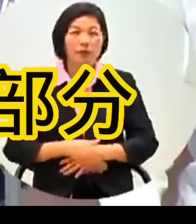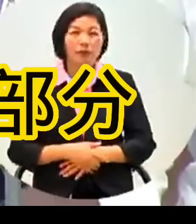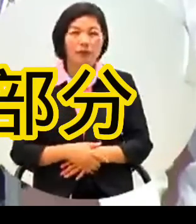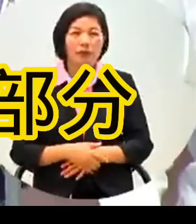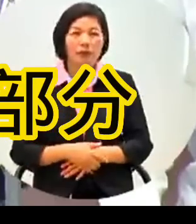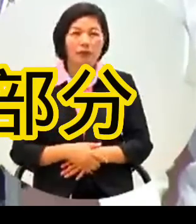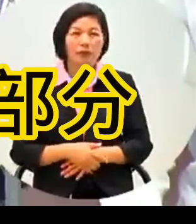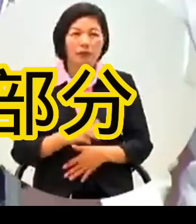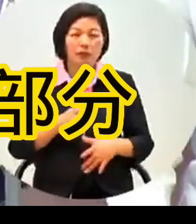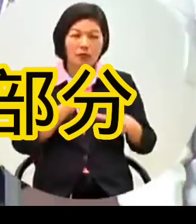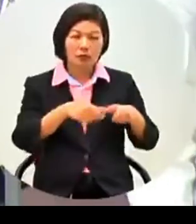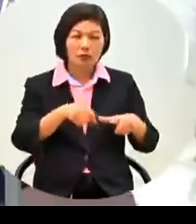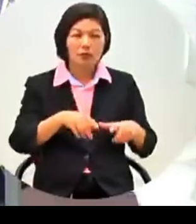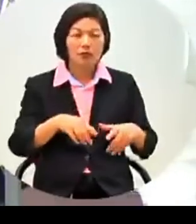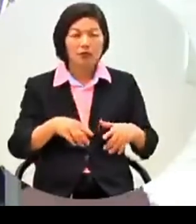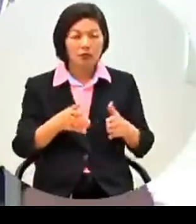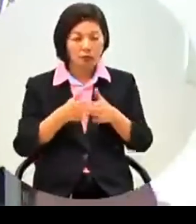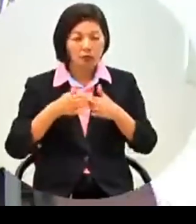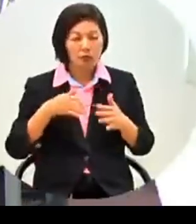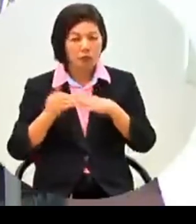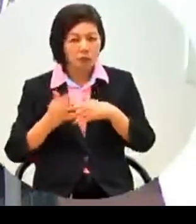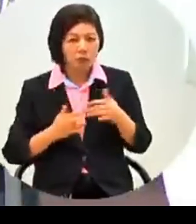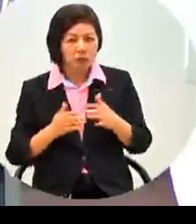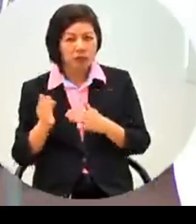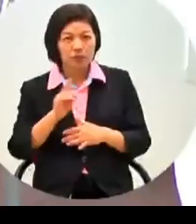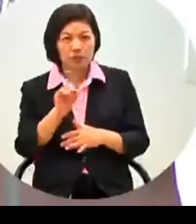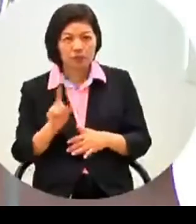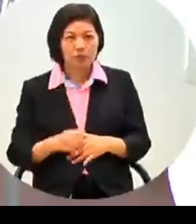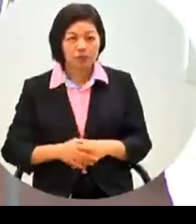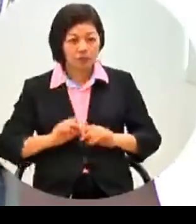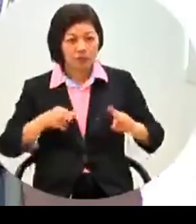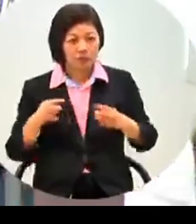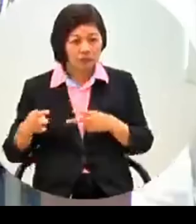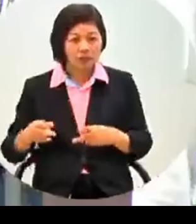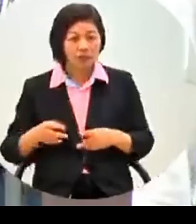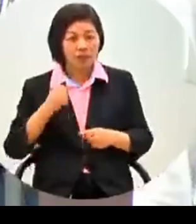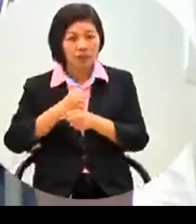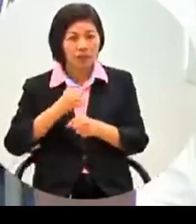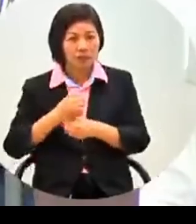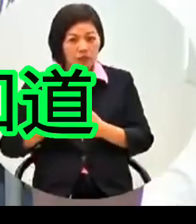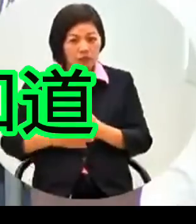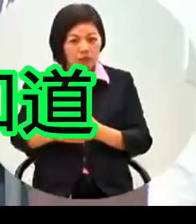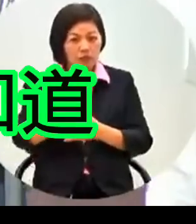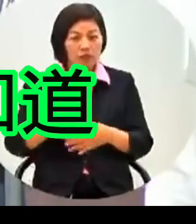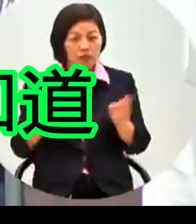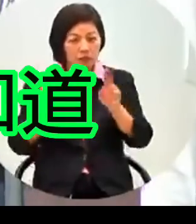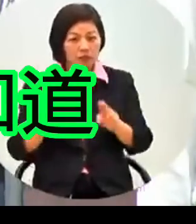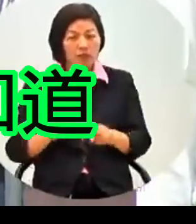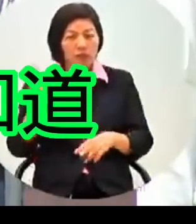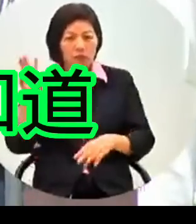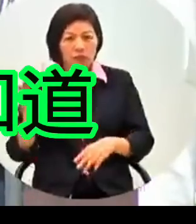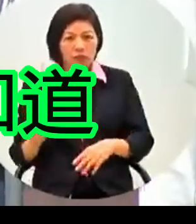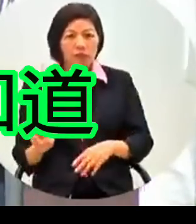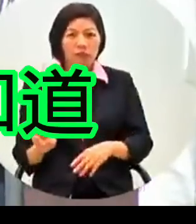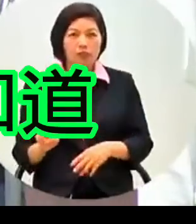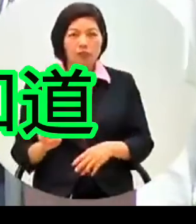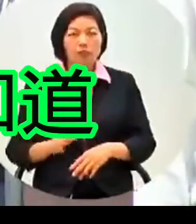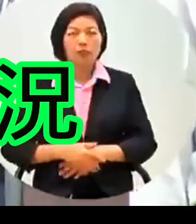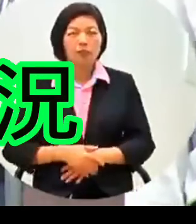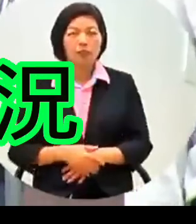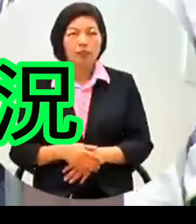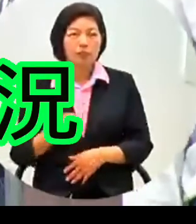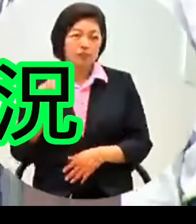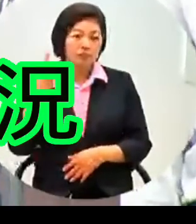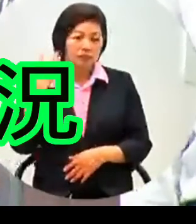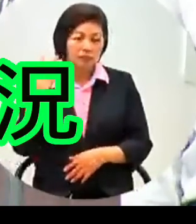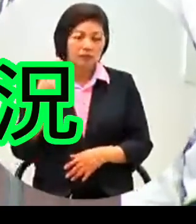需要我们市政府协助的部分，因为他要改变制程，包括那个水， 市长 的电。 你若讲不出来，你几天前知道，表